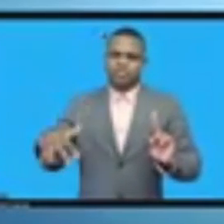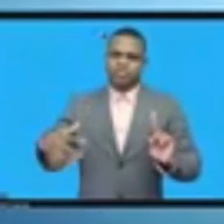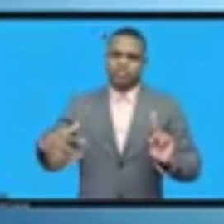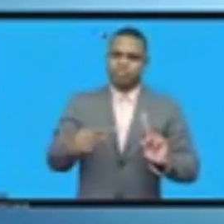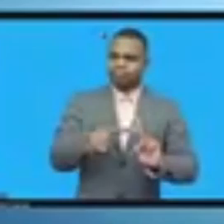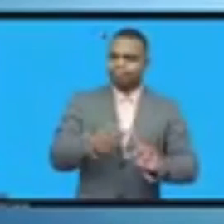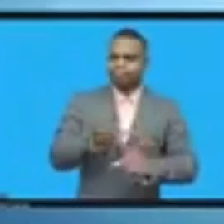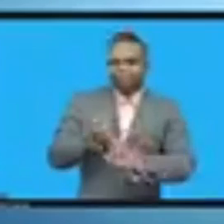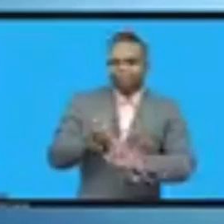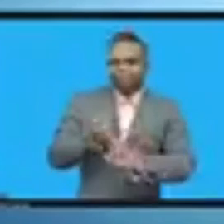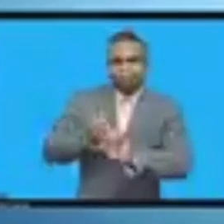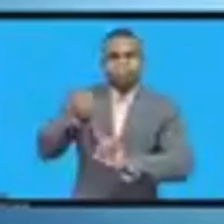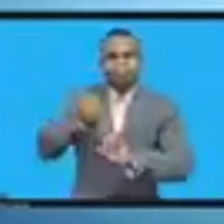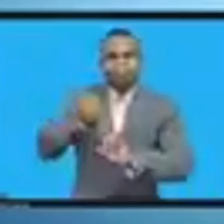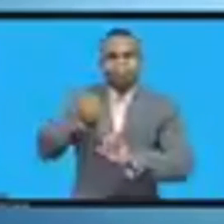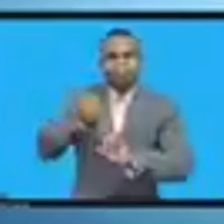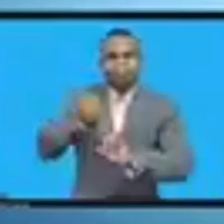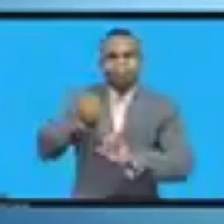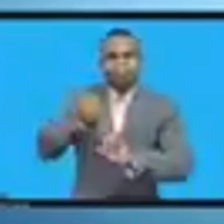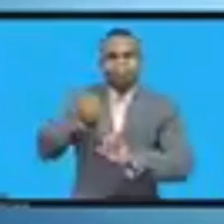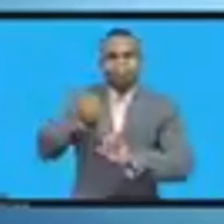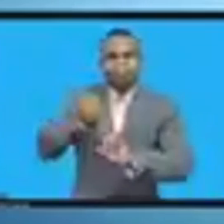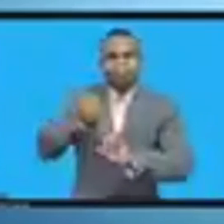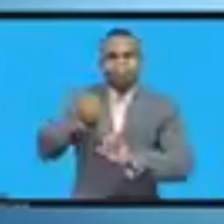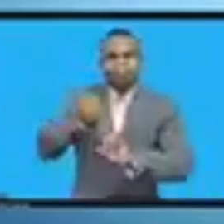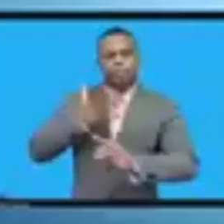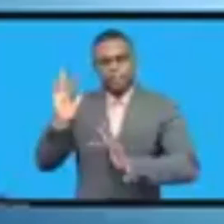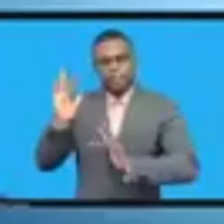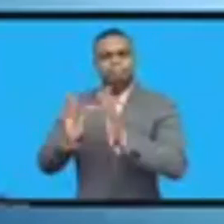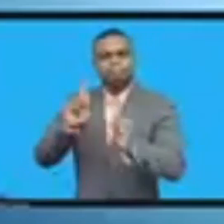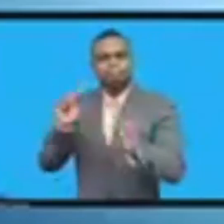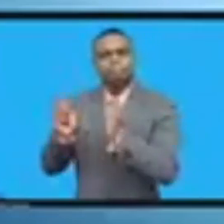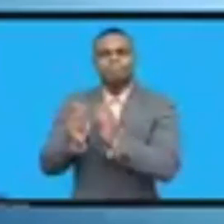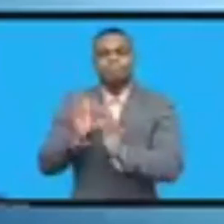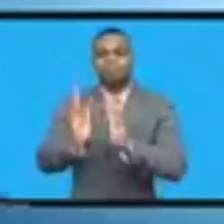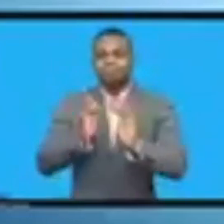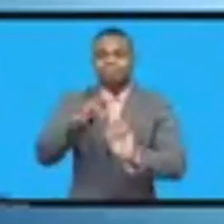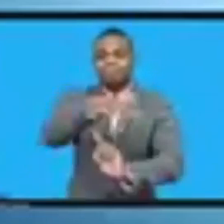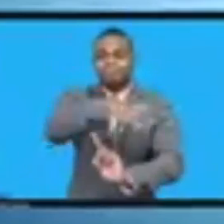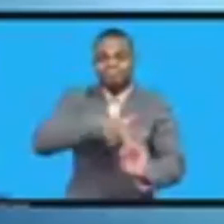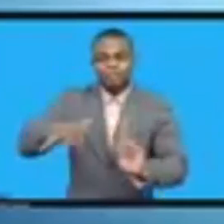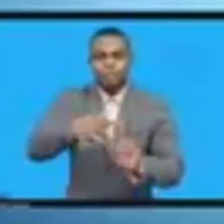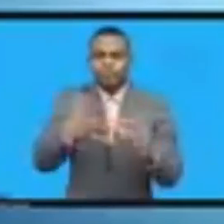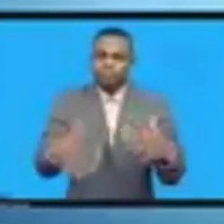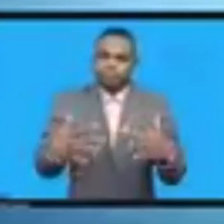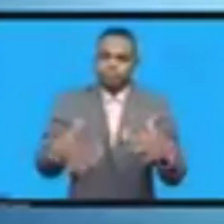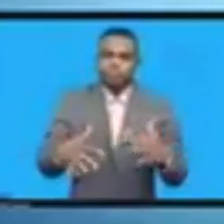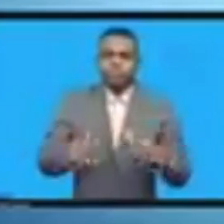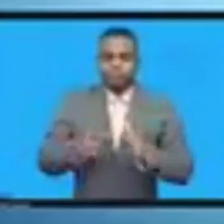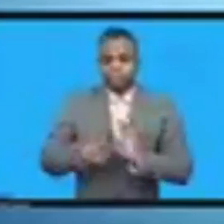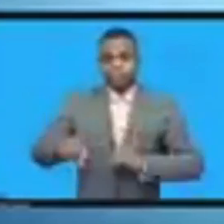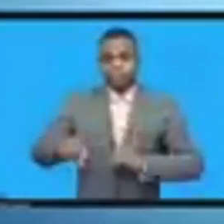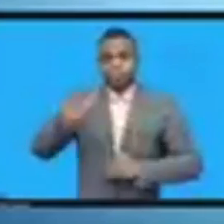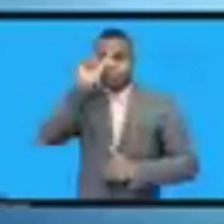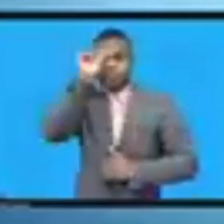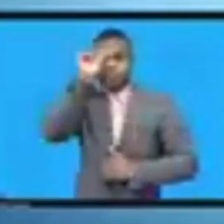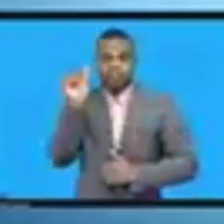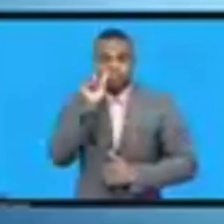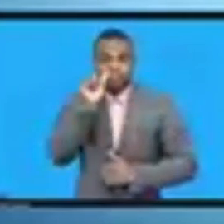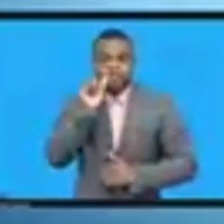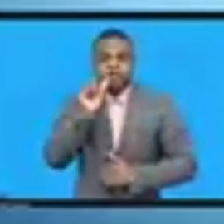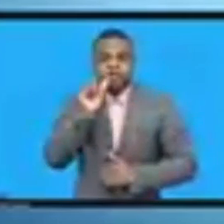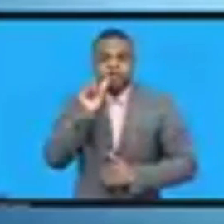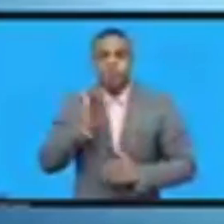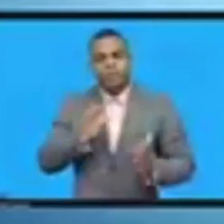那所以这方面的问题也是他一直关切的，所以请各位